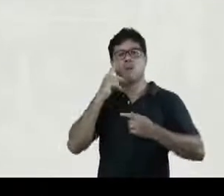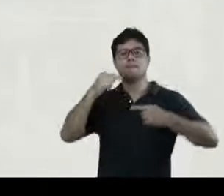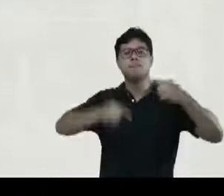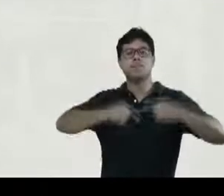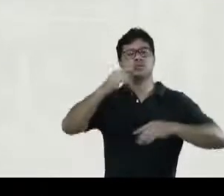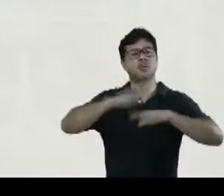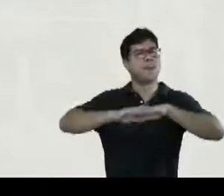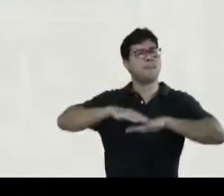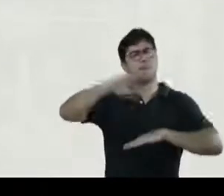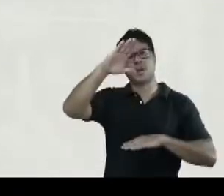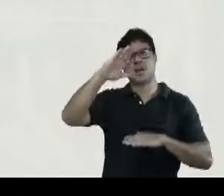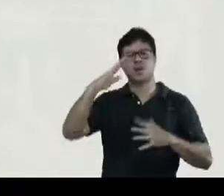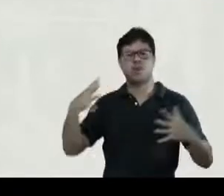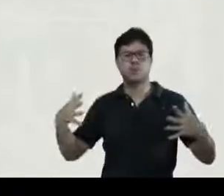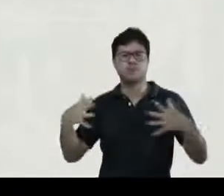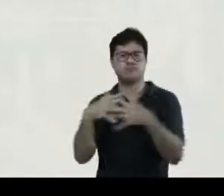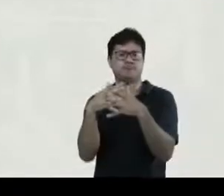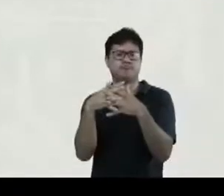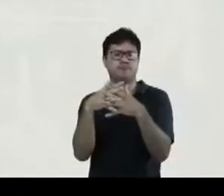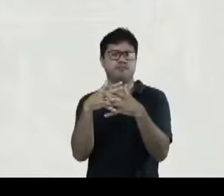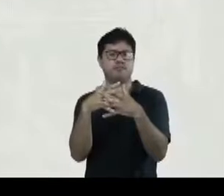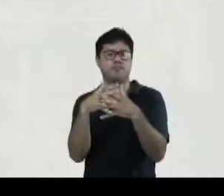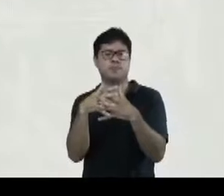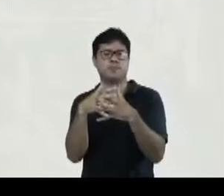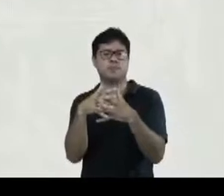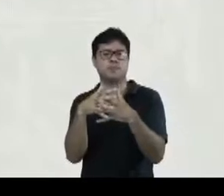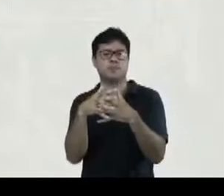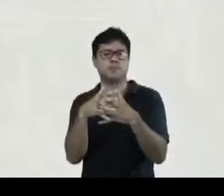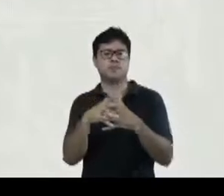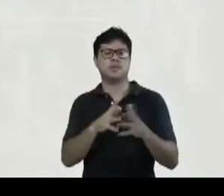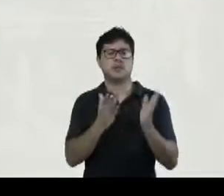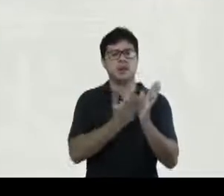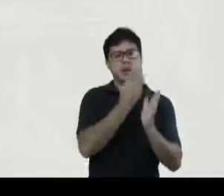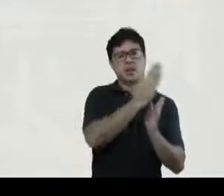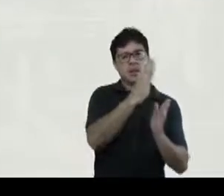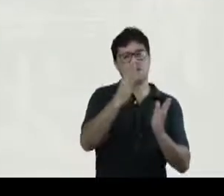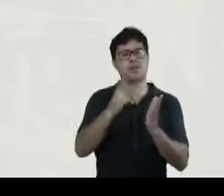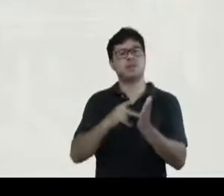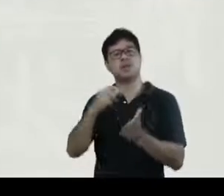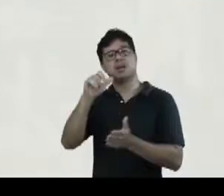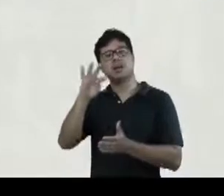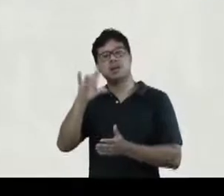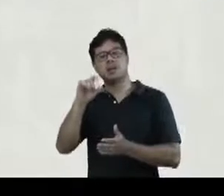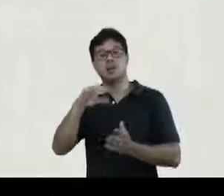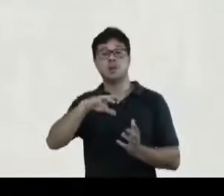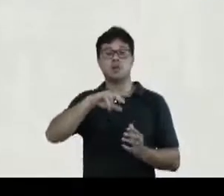zwischen Nationalbibliografien und Katalogen, zwischen Ost- und Westeuropa hinweg, so traten